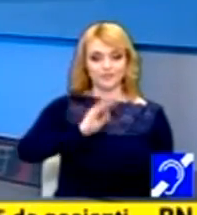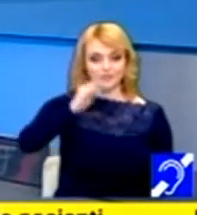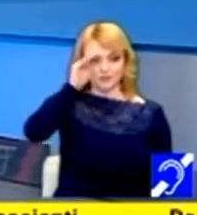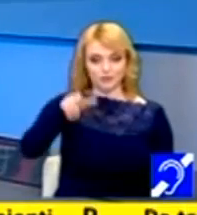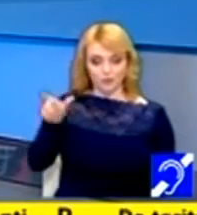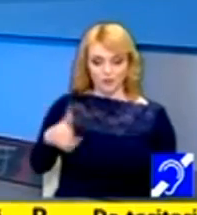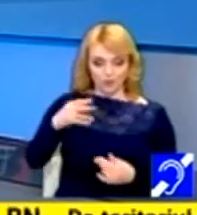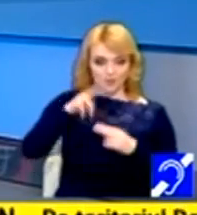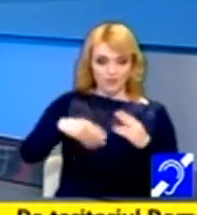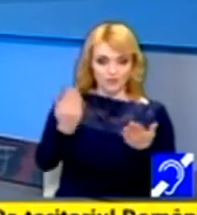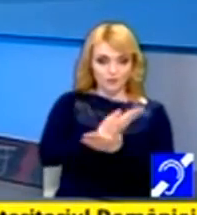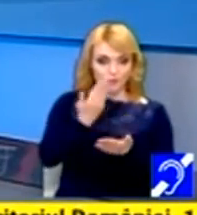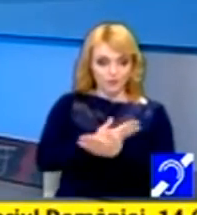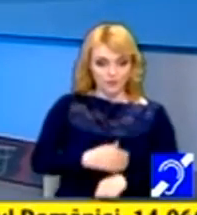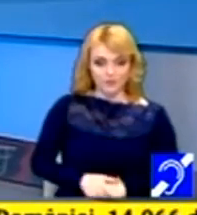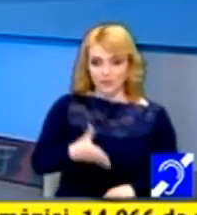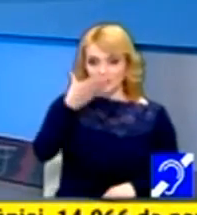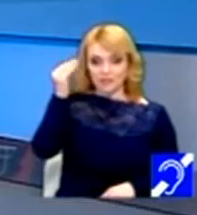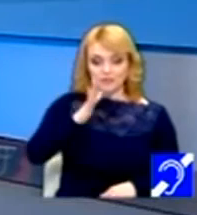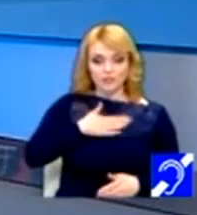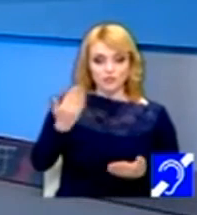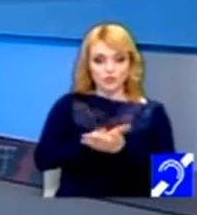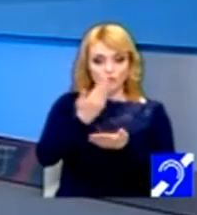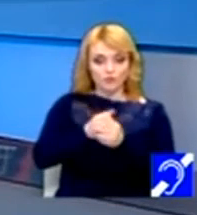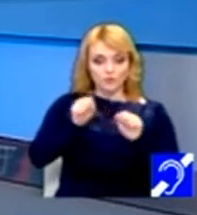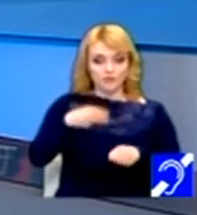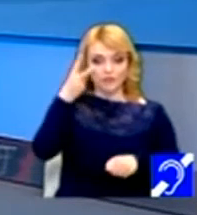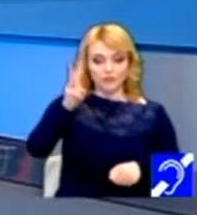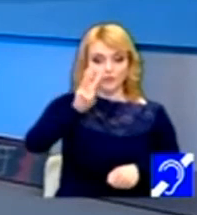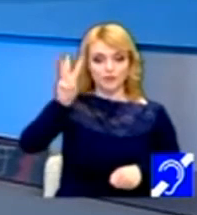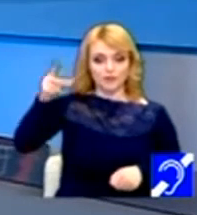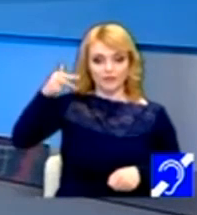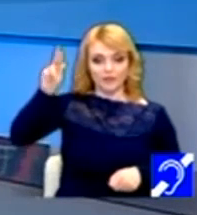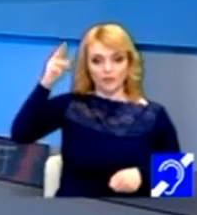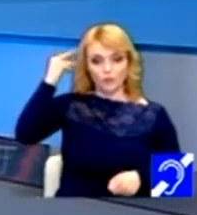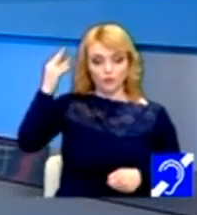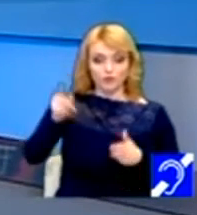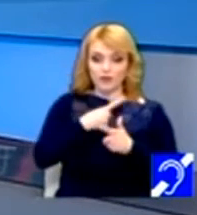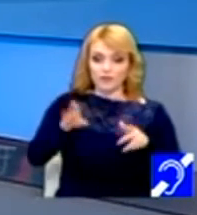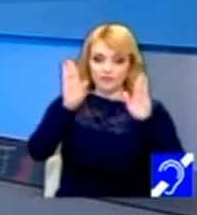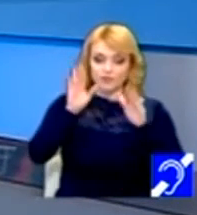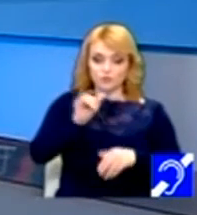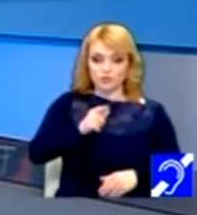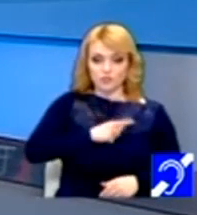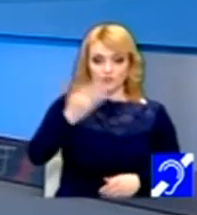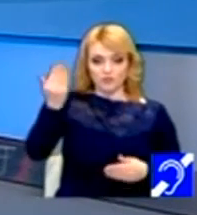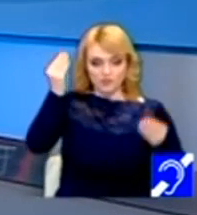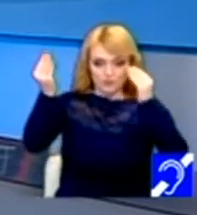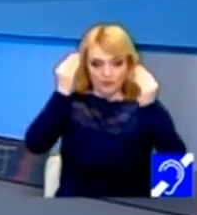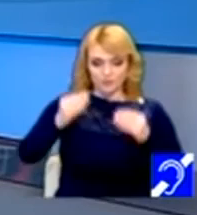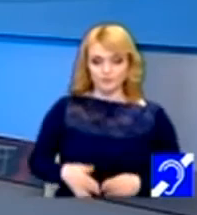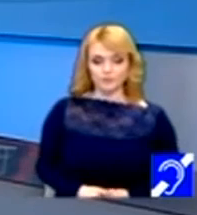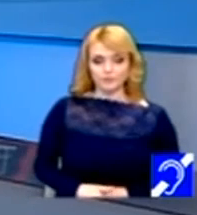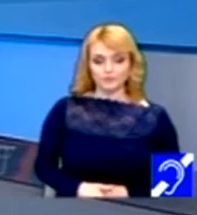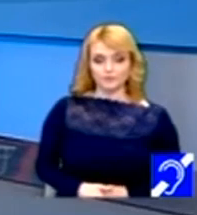Doamnelor, domnilor, telejurnalul a ajuns aici la final. Nu uitați, știrile noastre le găsiți pe tvremoldova.md sau pe pagina noastră de Facebook. Ne